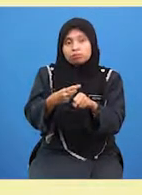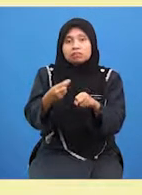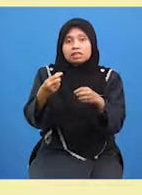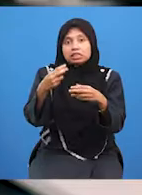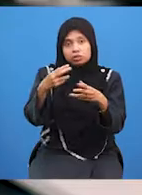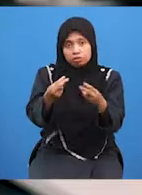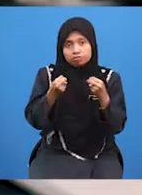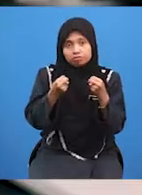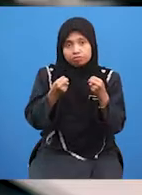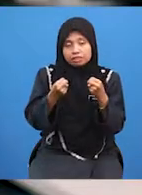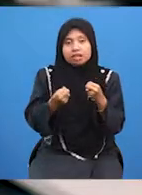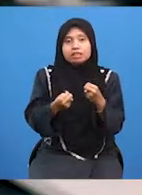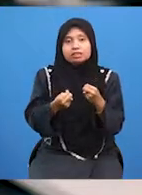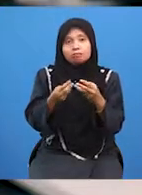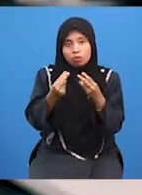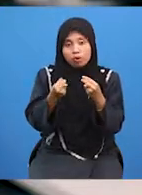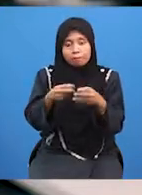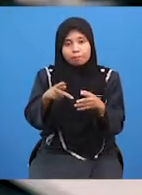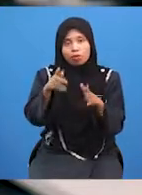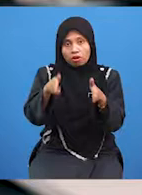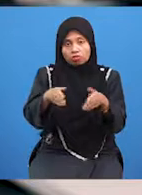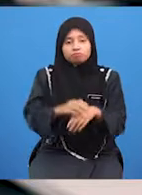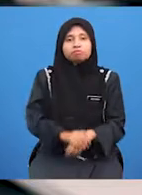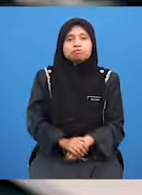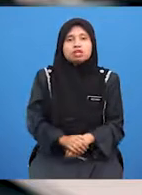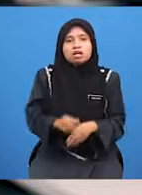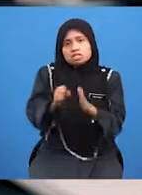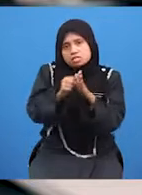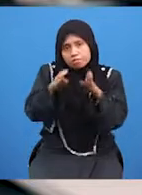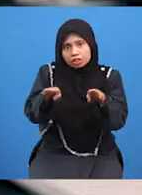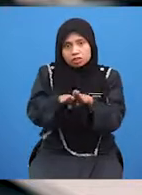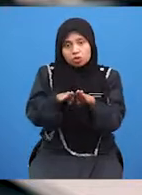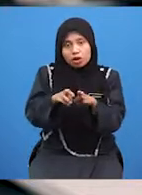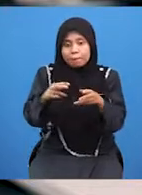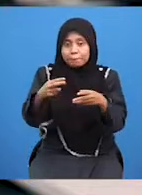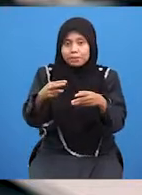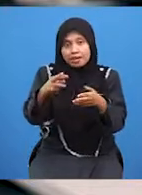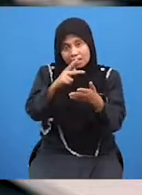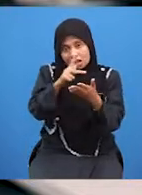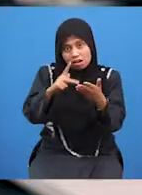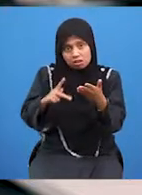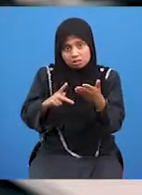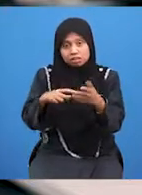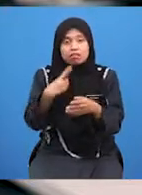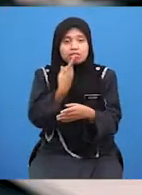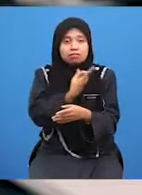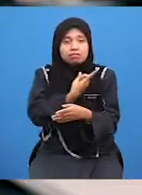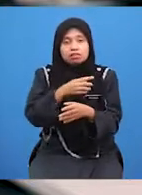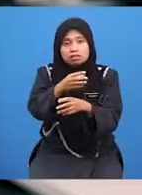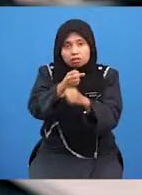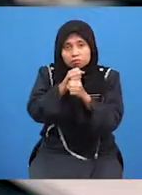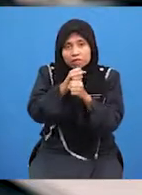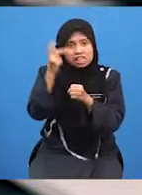pelanggan. Baiklah, sebagai seorang pereka, bagaimanakah kita